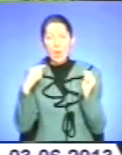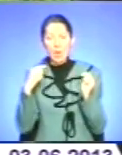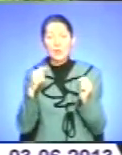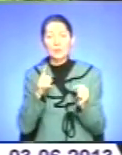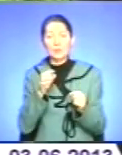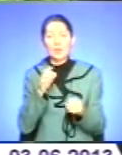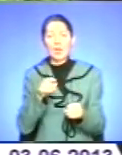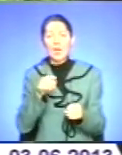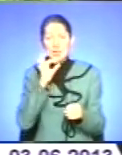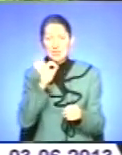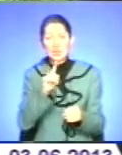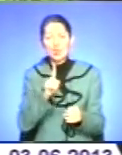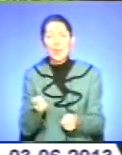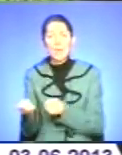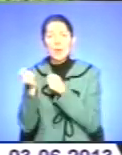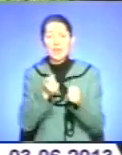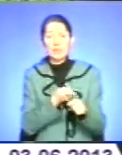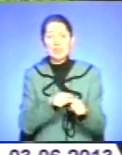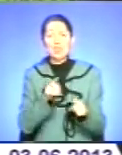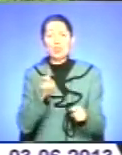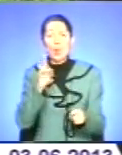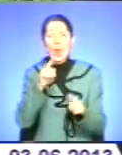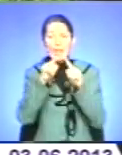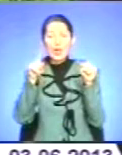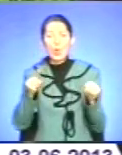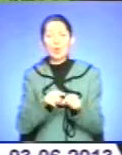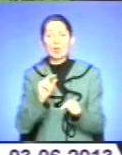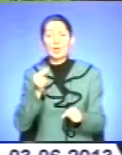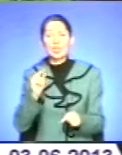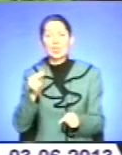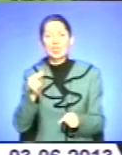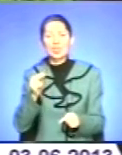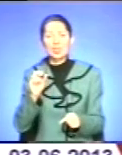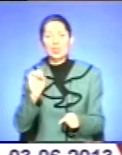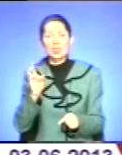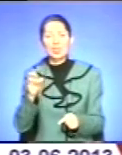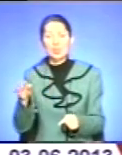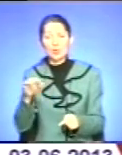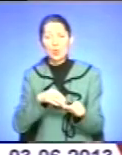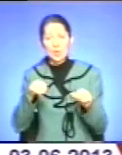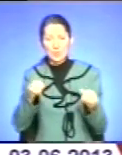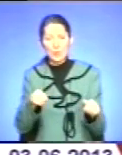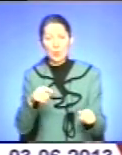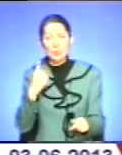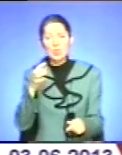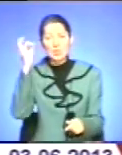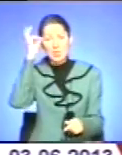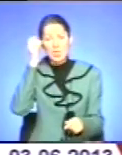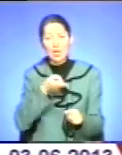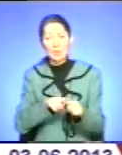перевезти цю ікону на Чернігівську землю. Там вона перебувала довгий час. Перша згадка про цей образ